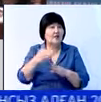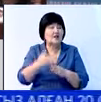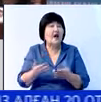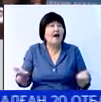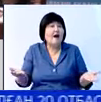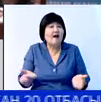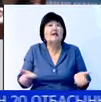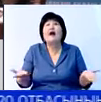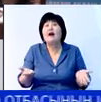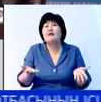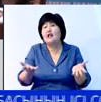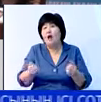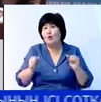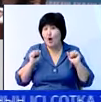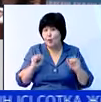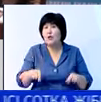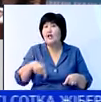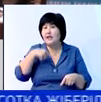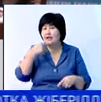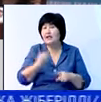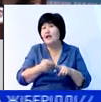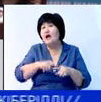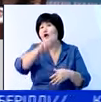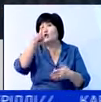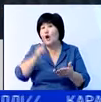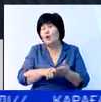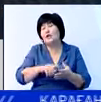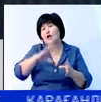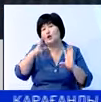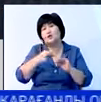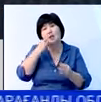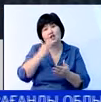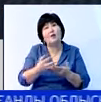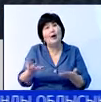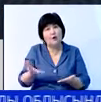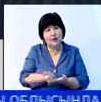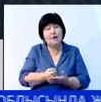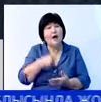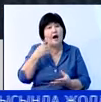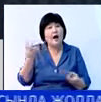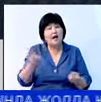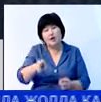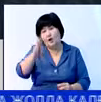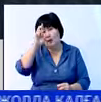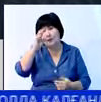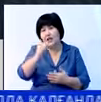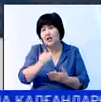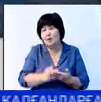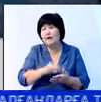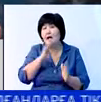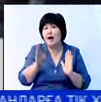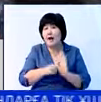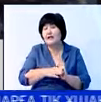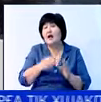қалай, қайтып, қайдан алуға болады деген сынды сауалдарға тұшымды жауабын табу. Айта кетейік, мемлекеттік бағдарламалар